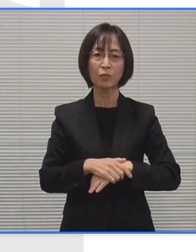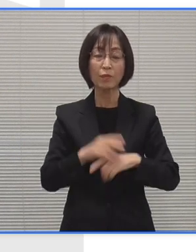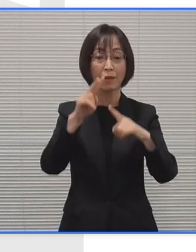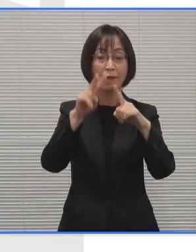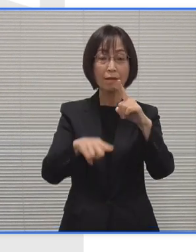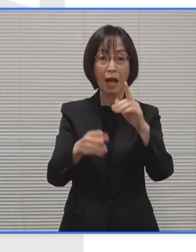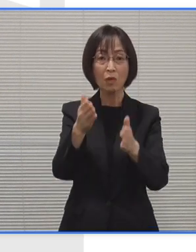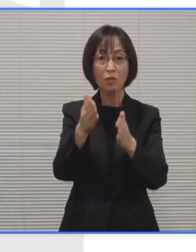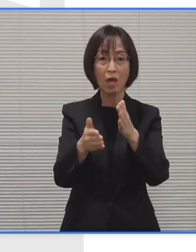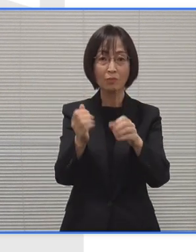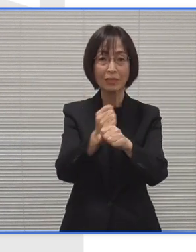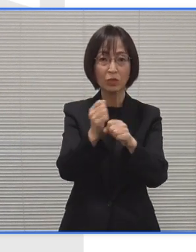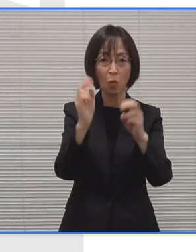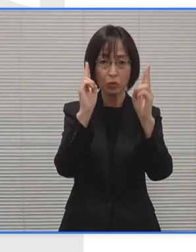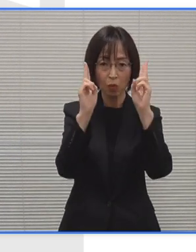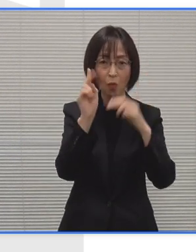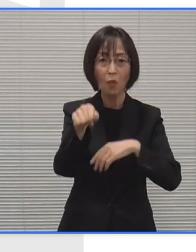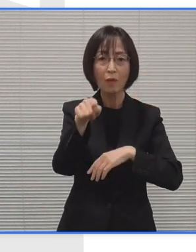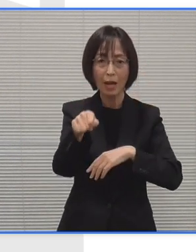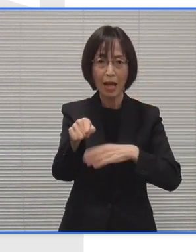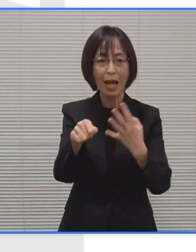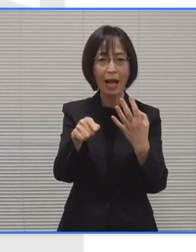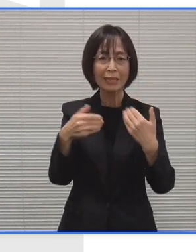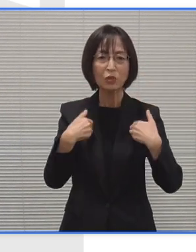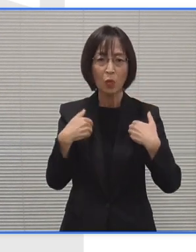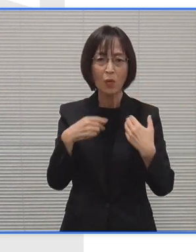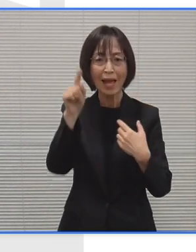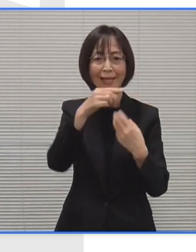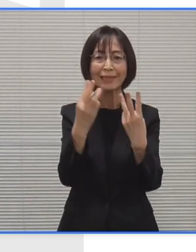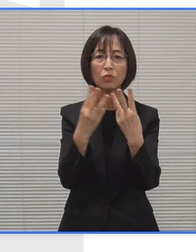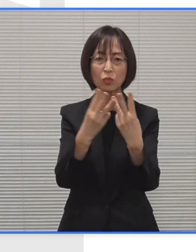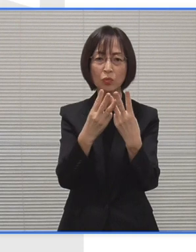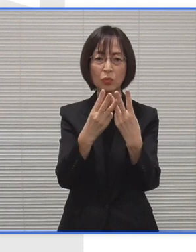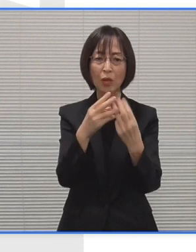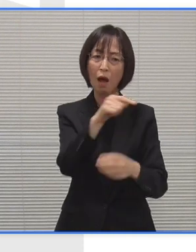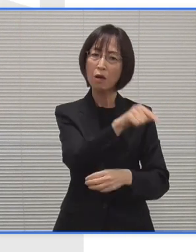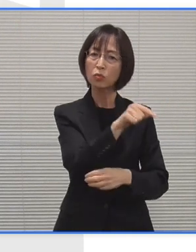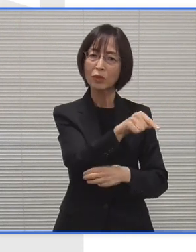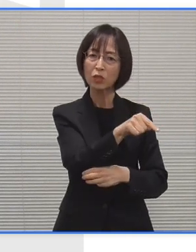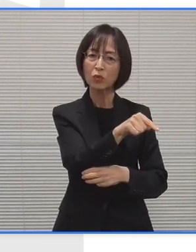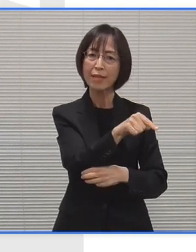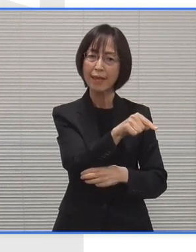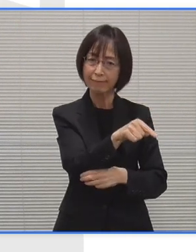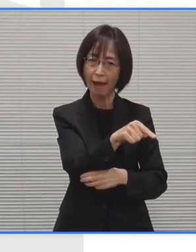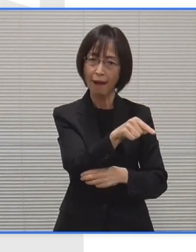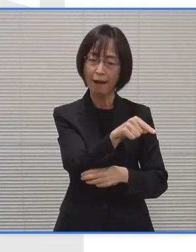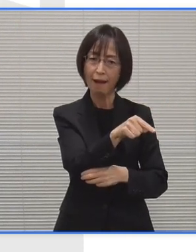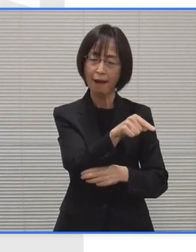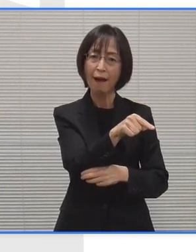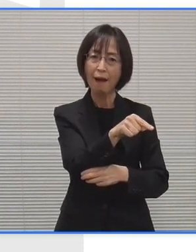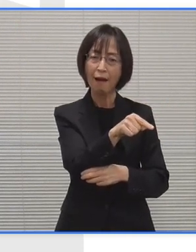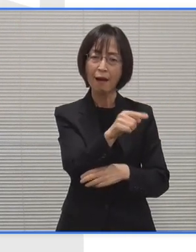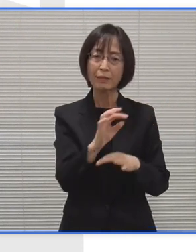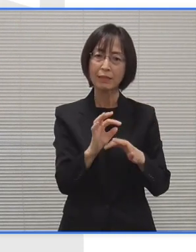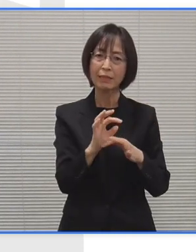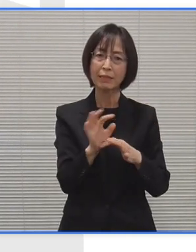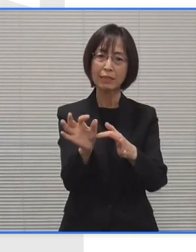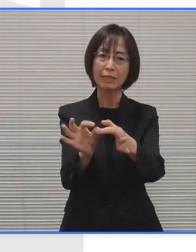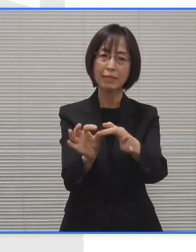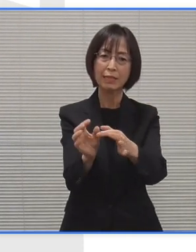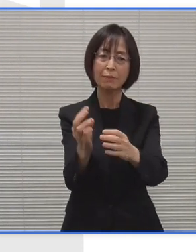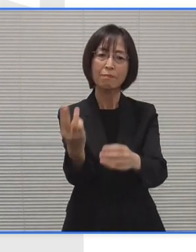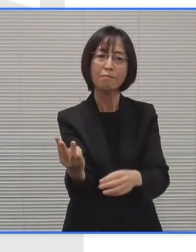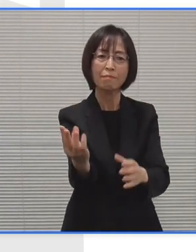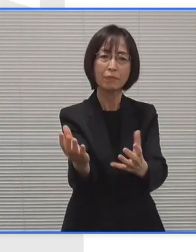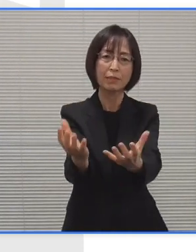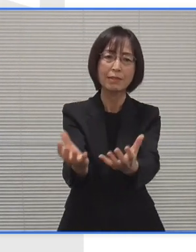介護サービス事業所から必要な人数が福祉救援センターに到着、体制が整ったところ